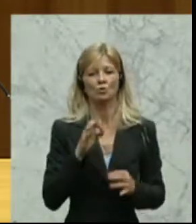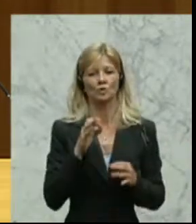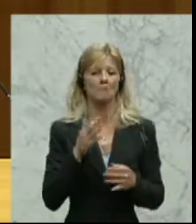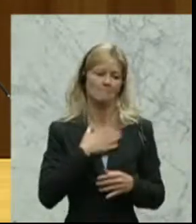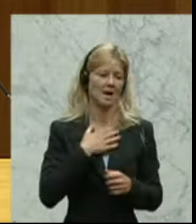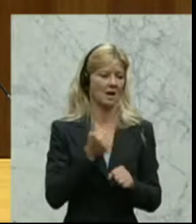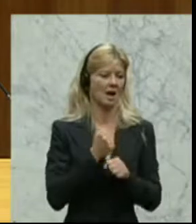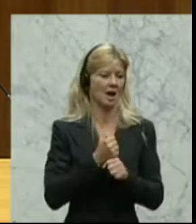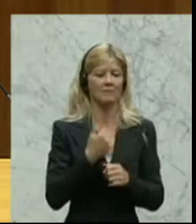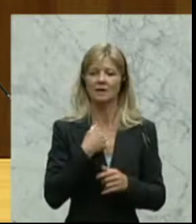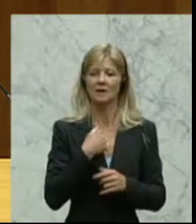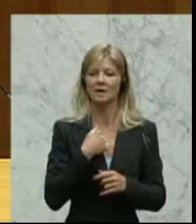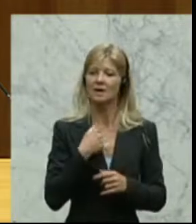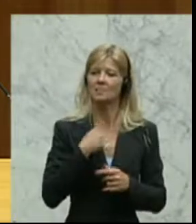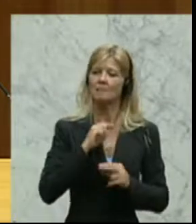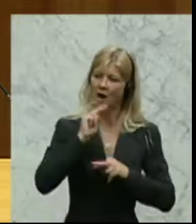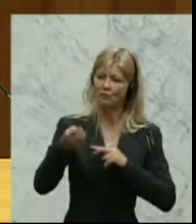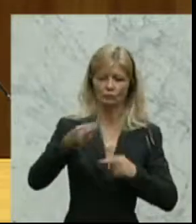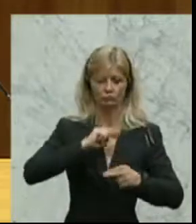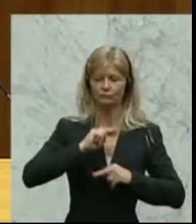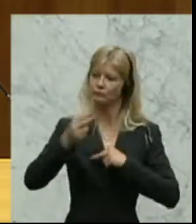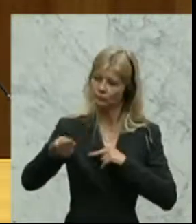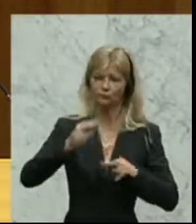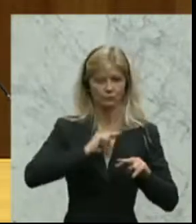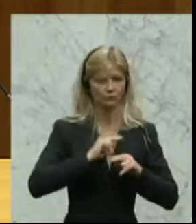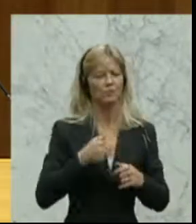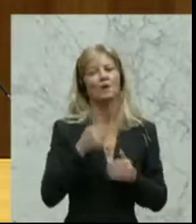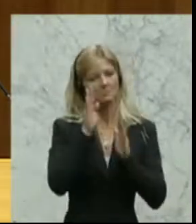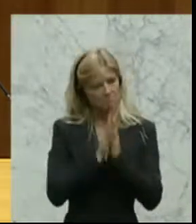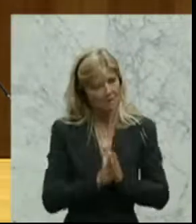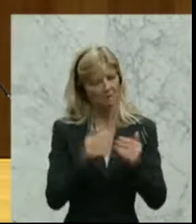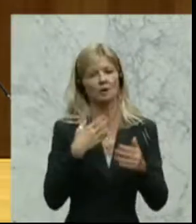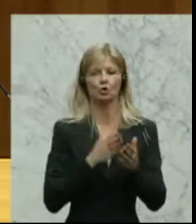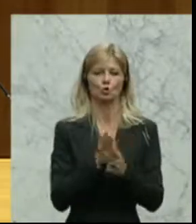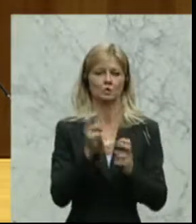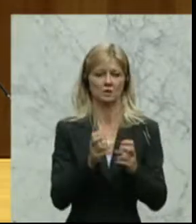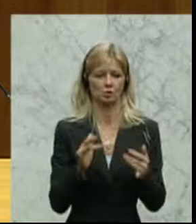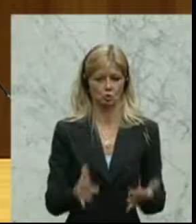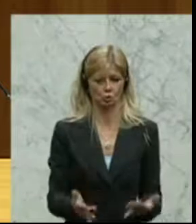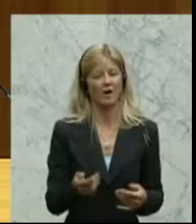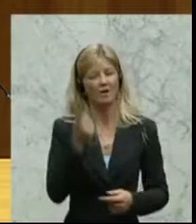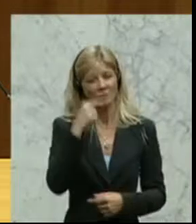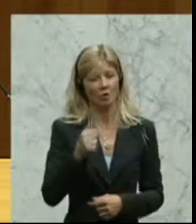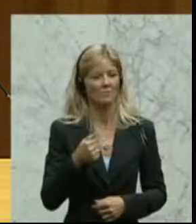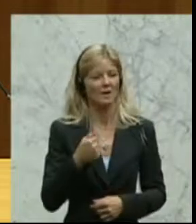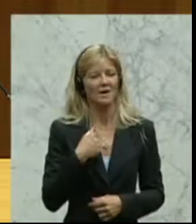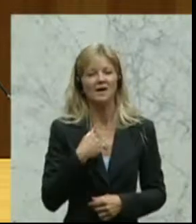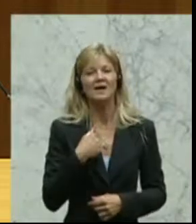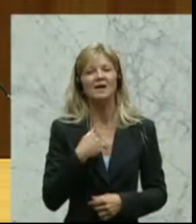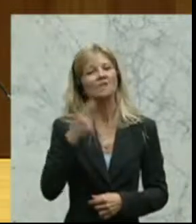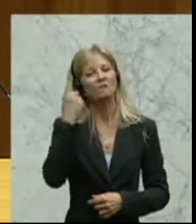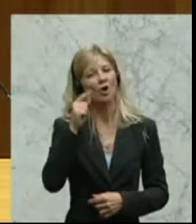dass wir das auch tatsächlich durchsetzen. Denn meine Intention, was den Wechsel nach Brüssel und nach Straßburg